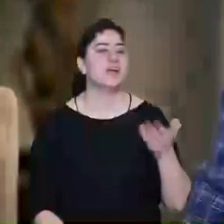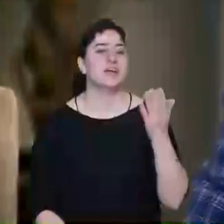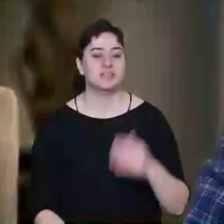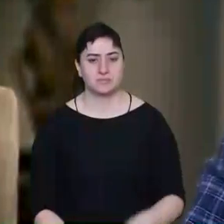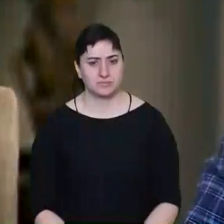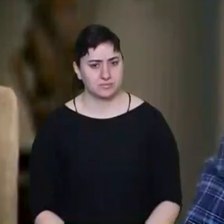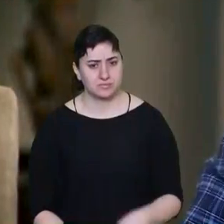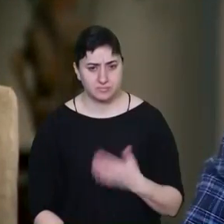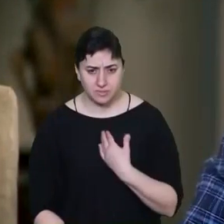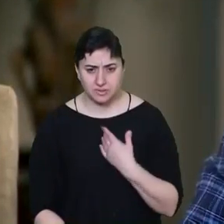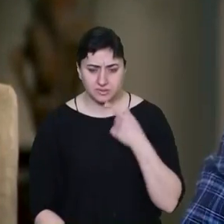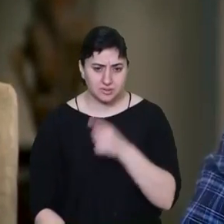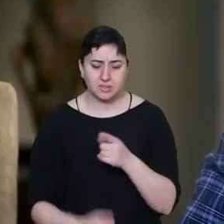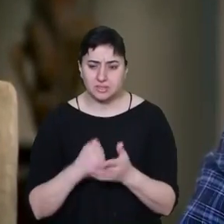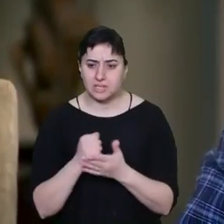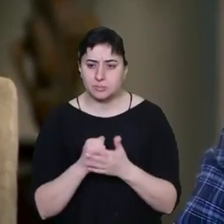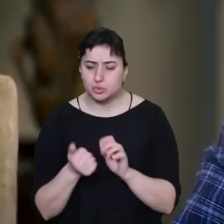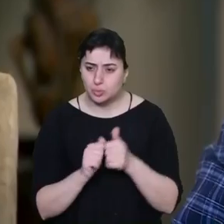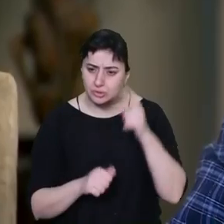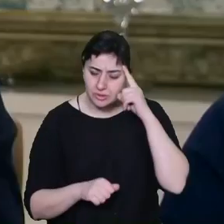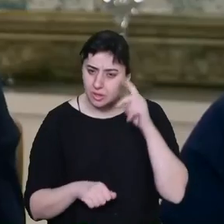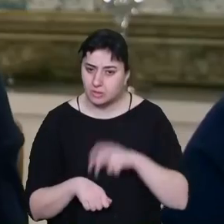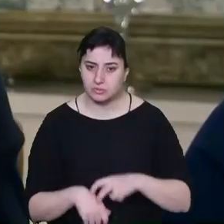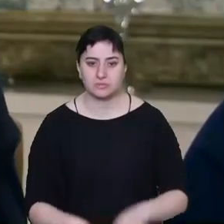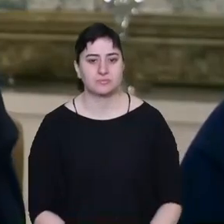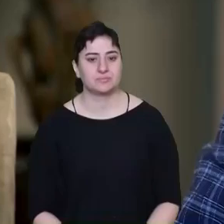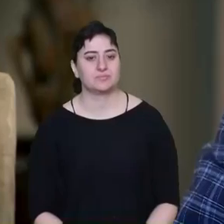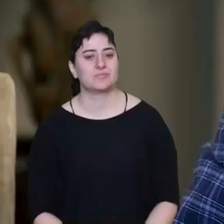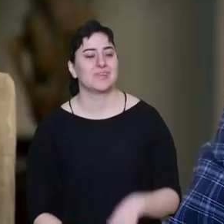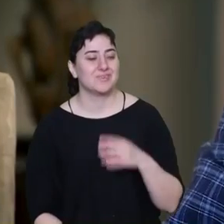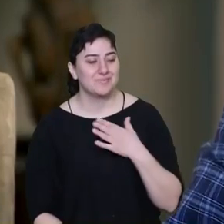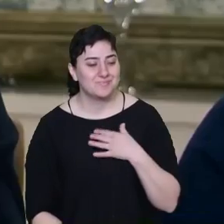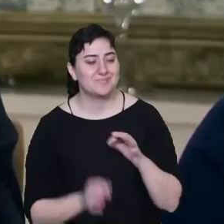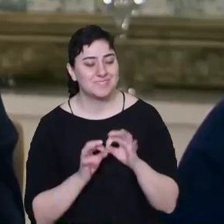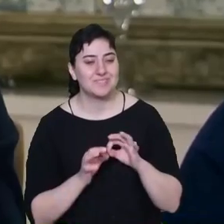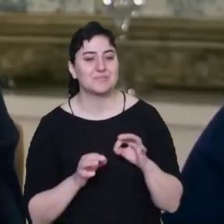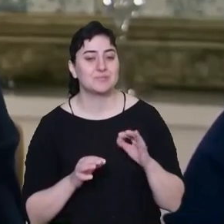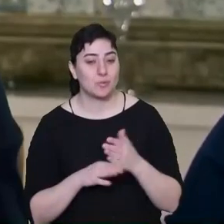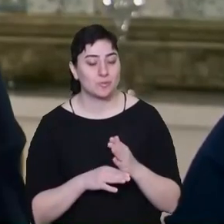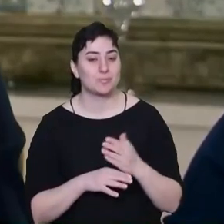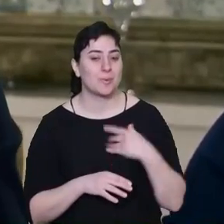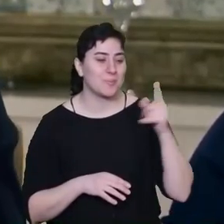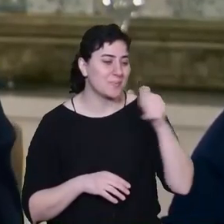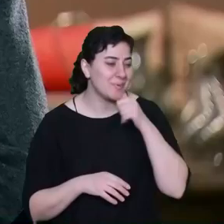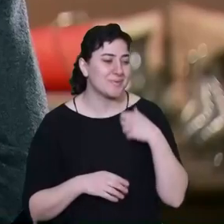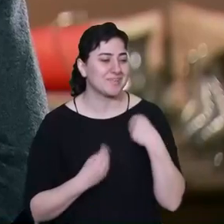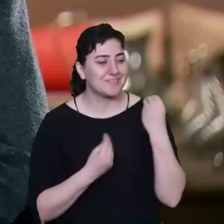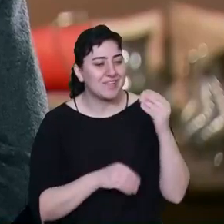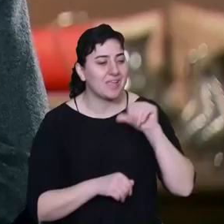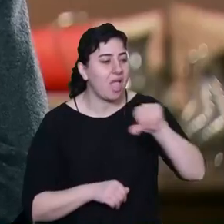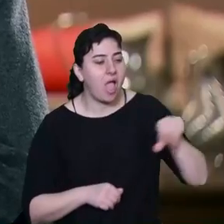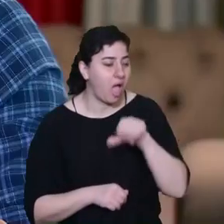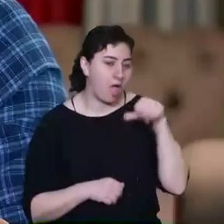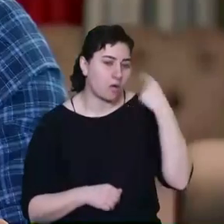Şu an... Ama evet, biz seni Trabzonsporlu olarak hatırlıyoruz. Evet Biricik, ben onu aslında babamın gözüne girmek için,